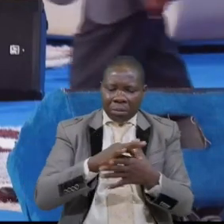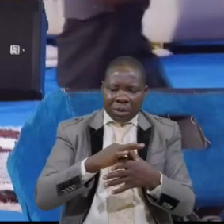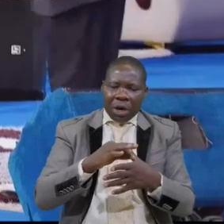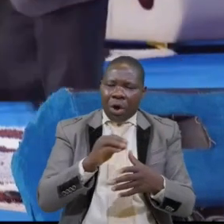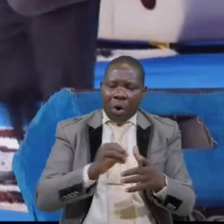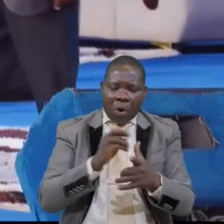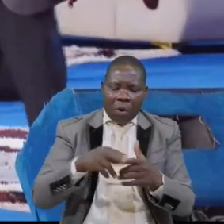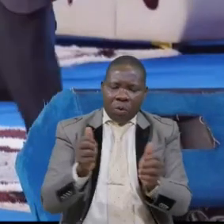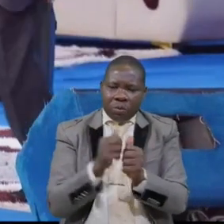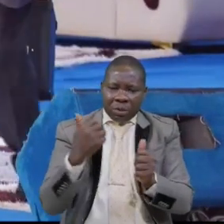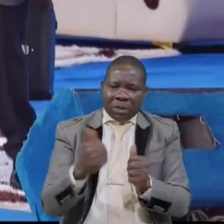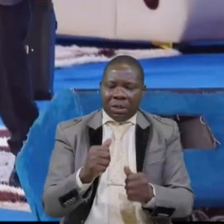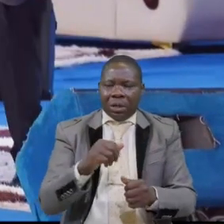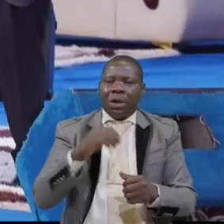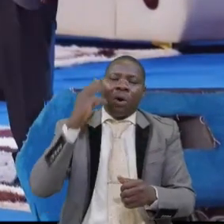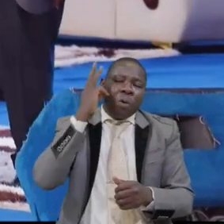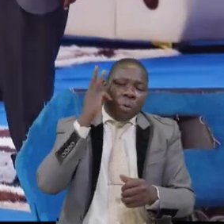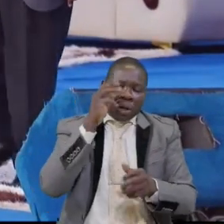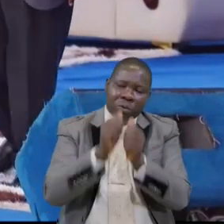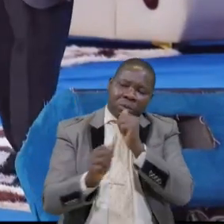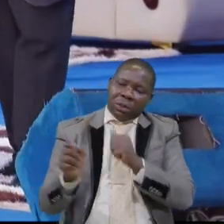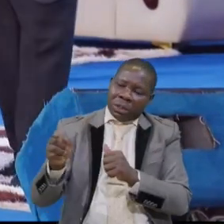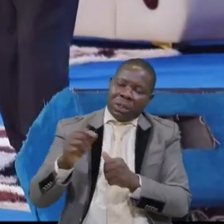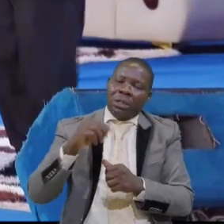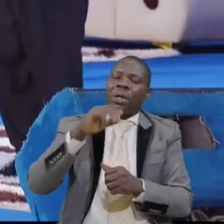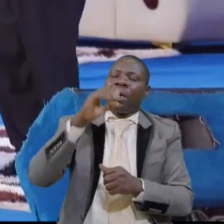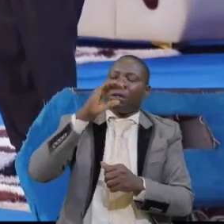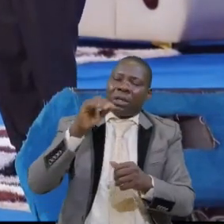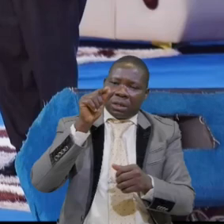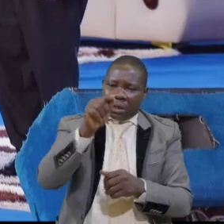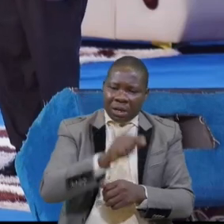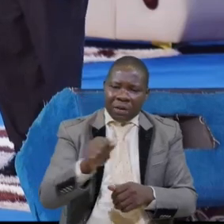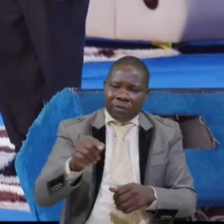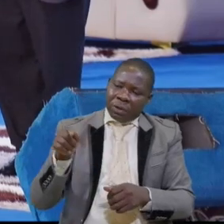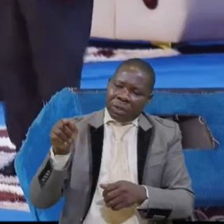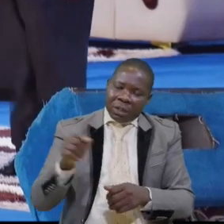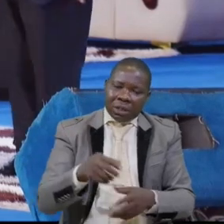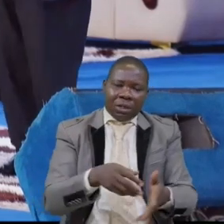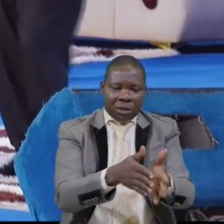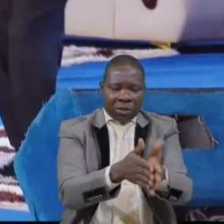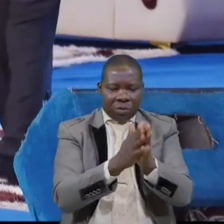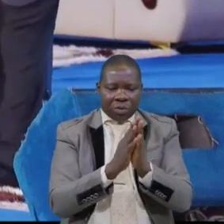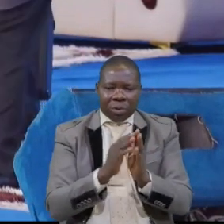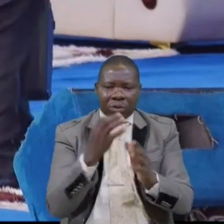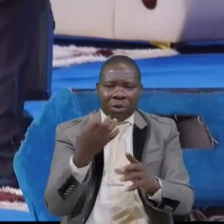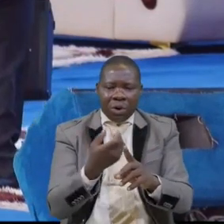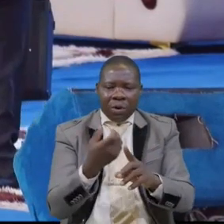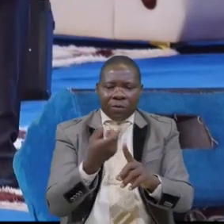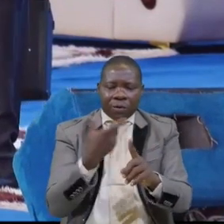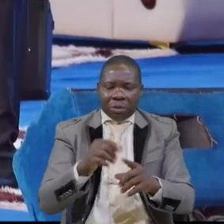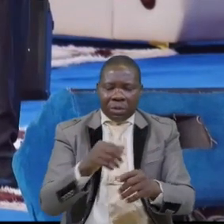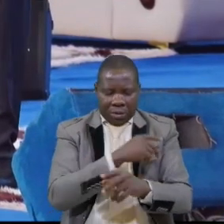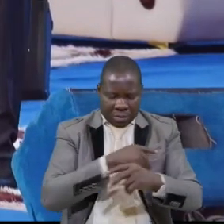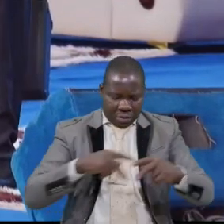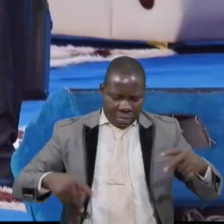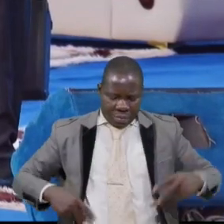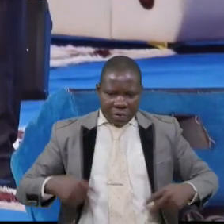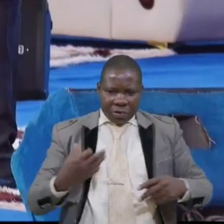buvait. Il pria le chef des eunuques de ne pas l'obliger à